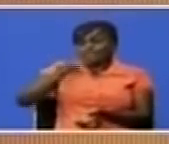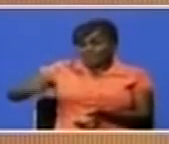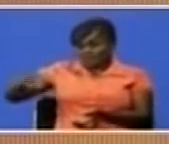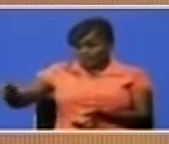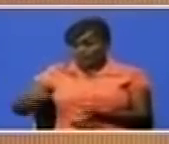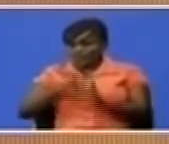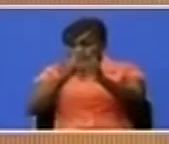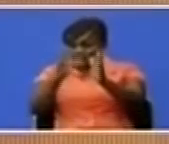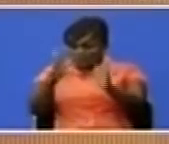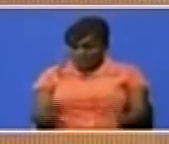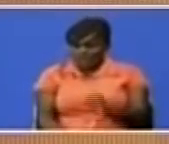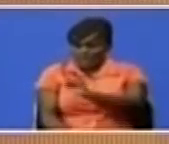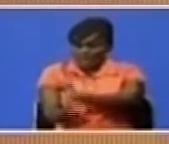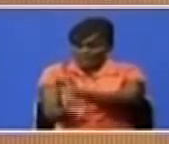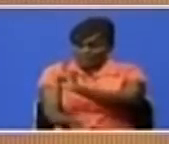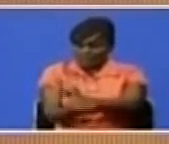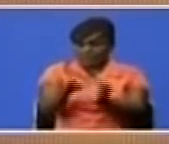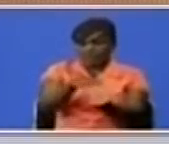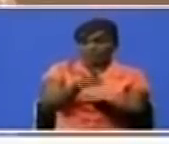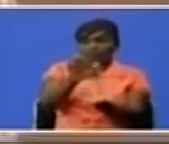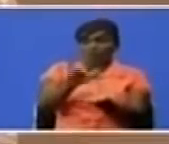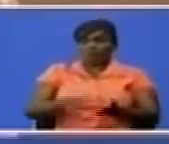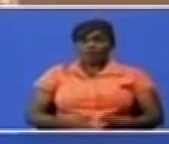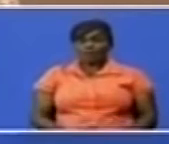Saida Swale ana maelezo zaidi.